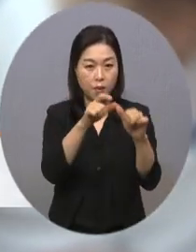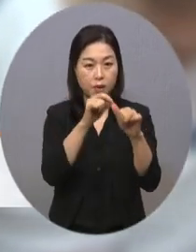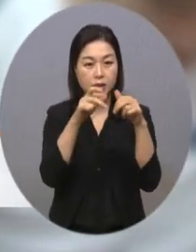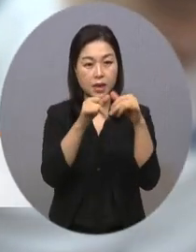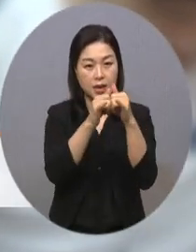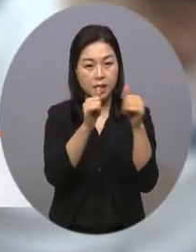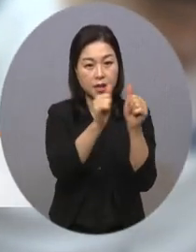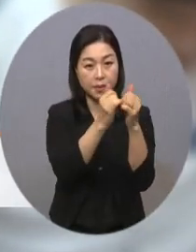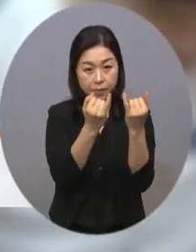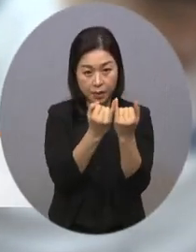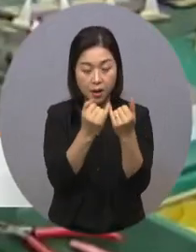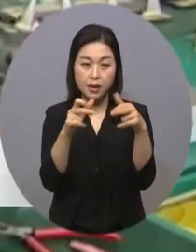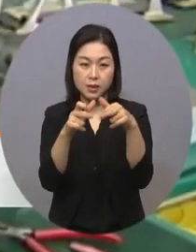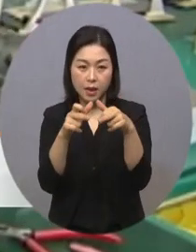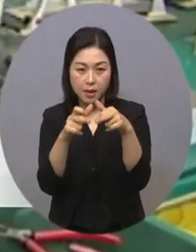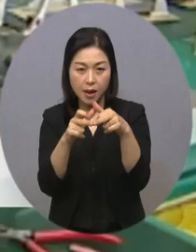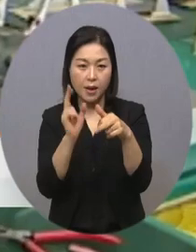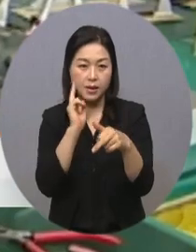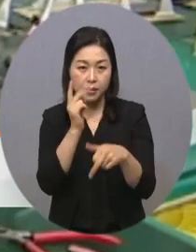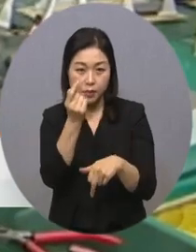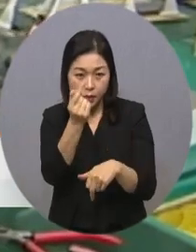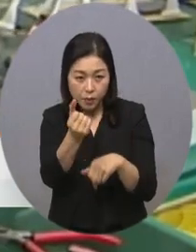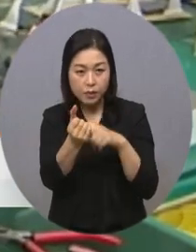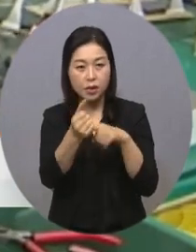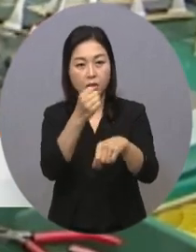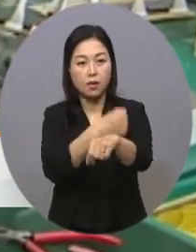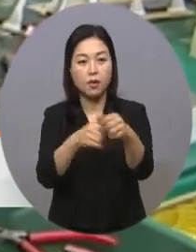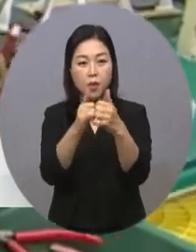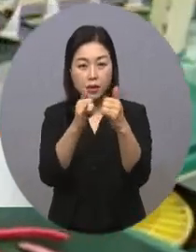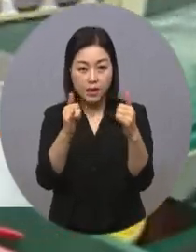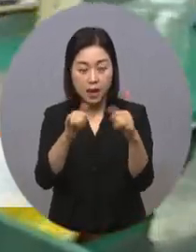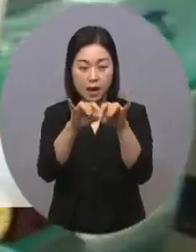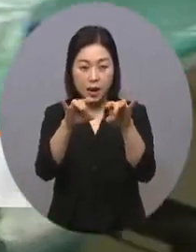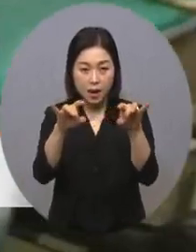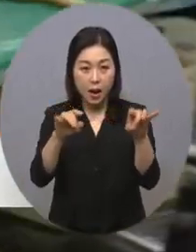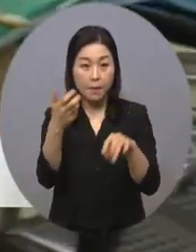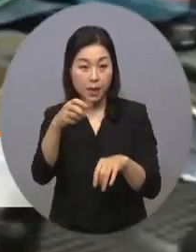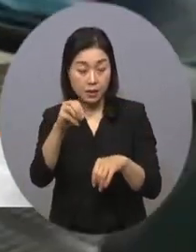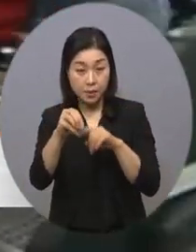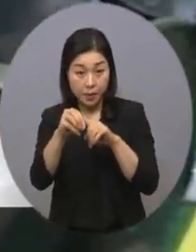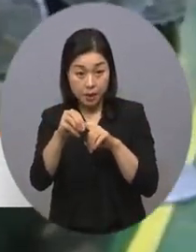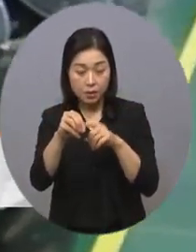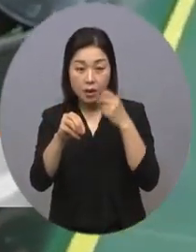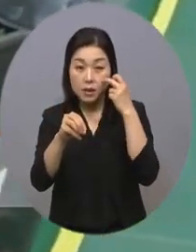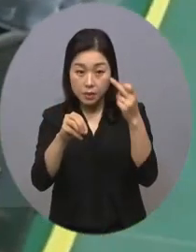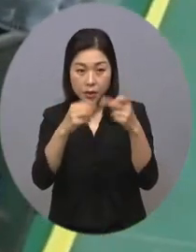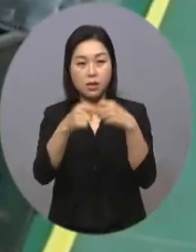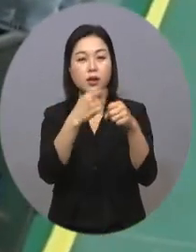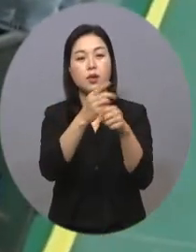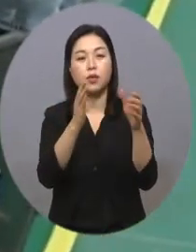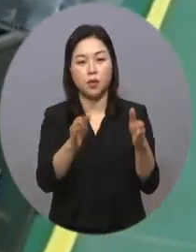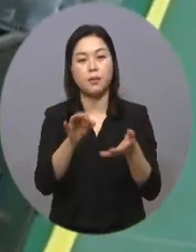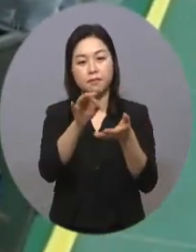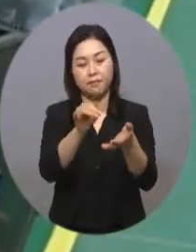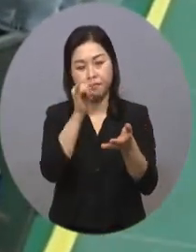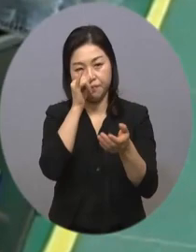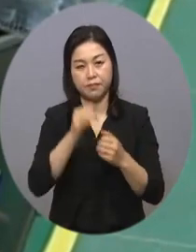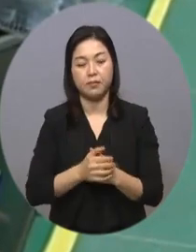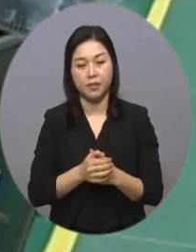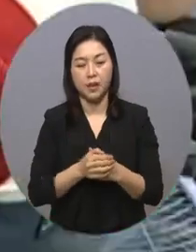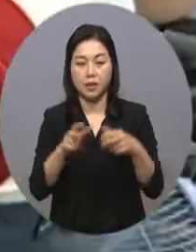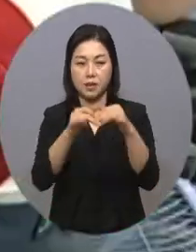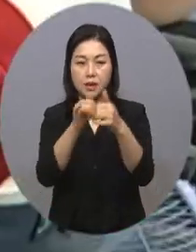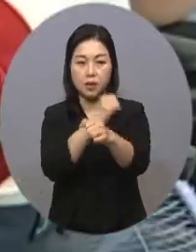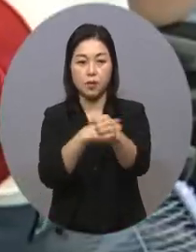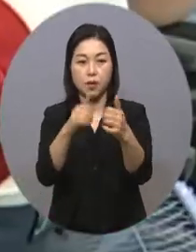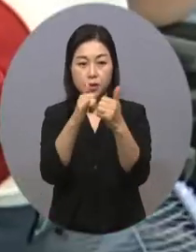성별, 장애 정도에 따라 근로자당 월 최대 80만 원을 12개월 분까지 지급합니다. 다만 장애인 근로자의